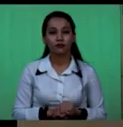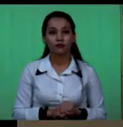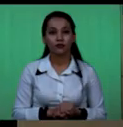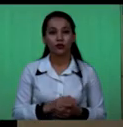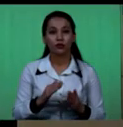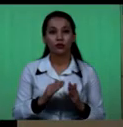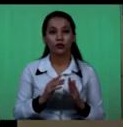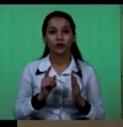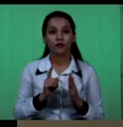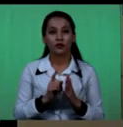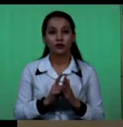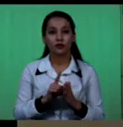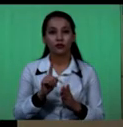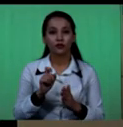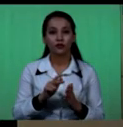Uyga vazifa